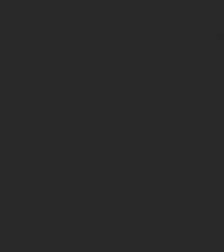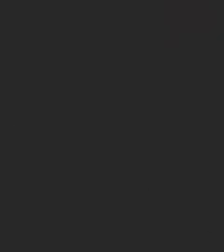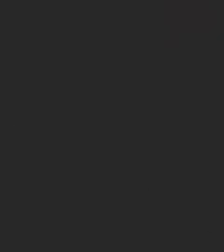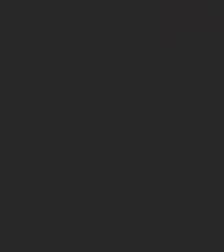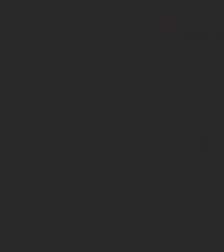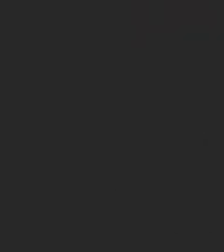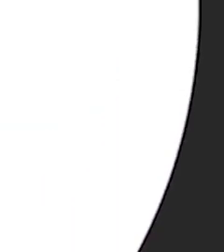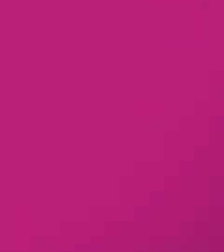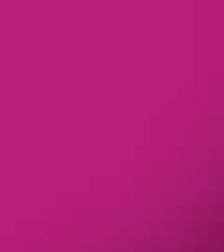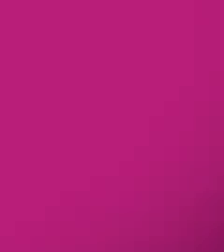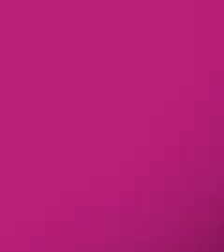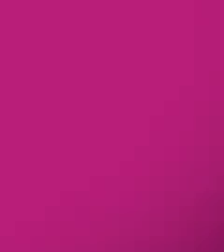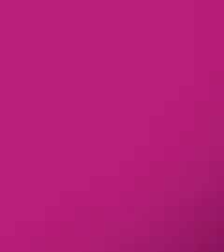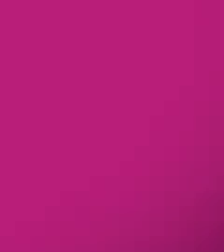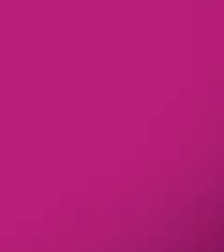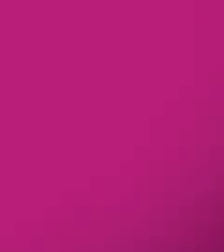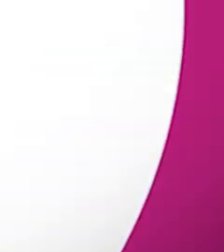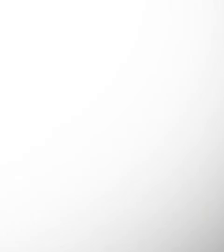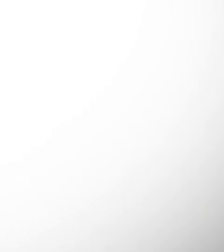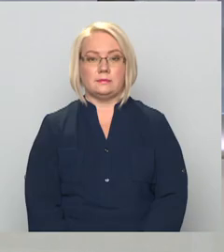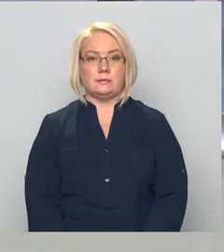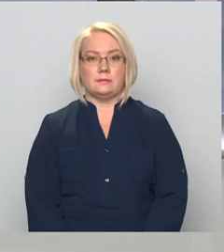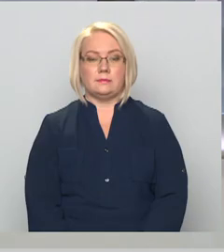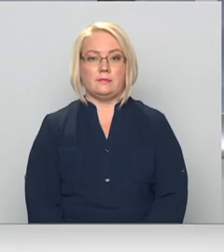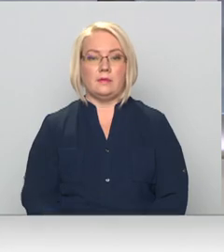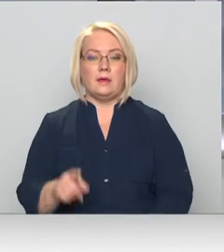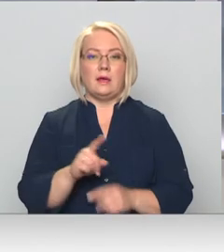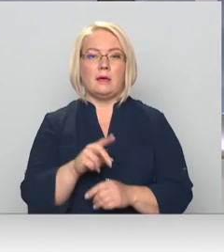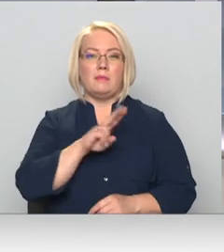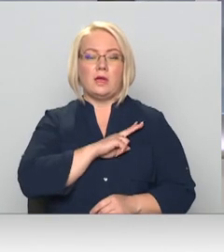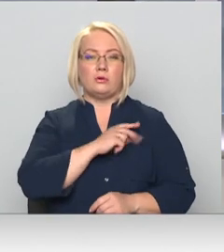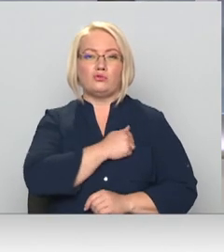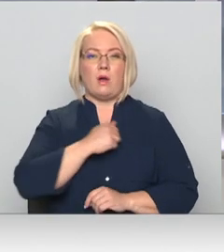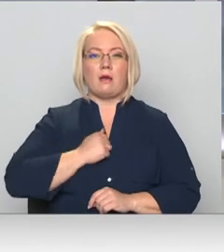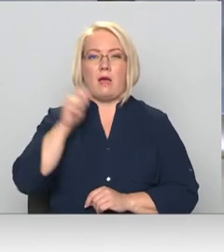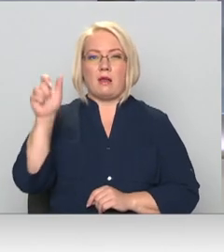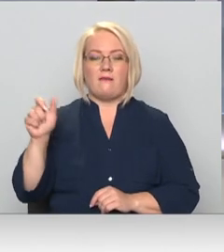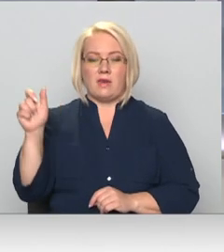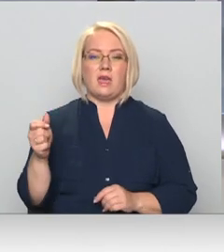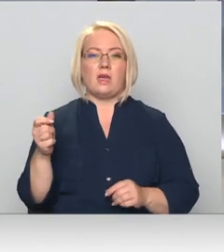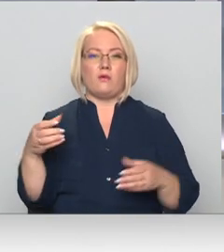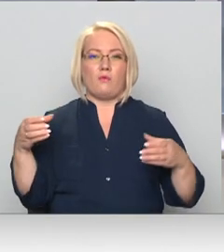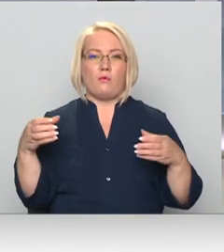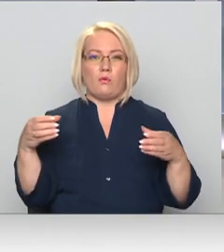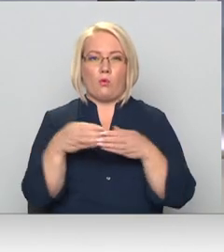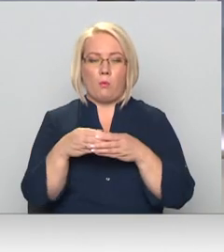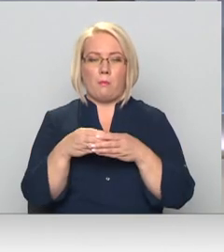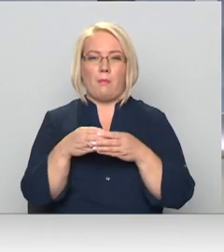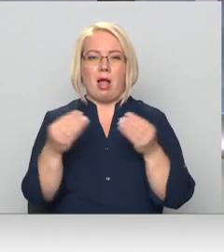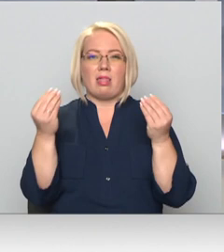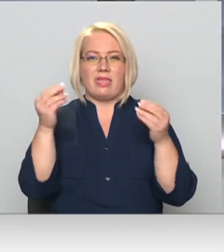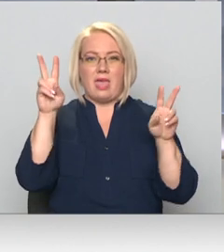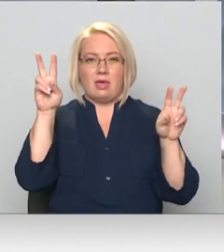Re! Viss ēters ir te! Kritušo karavīru meklēšanas vienība Leģenda šonadēļ rīkoja